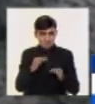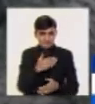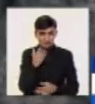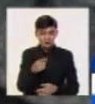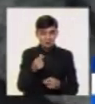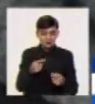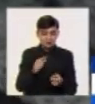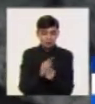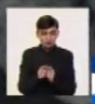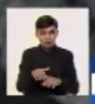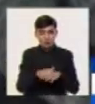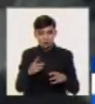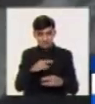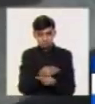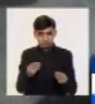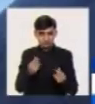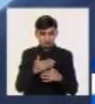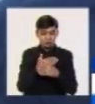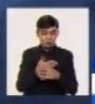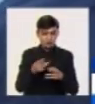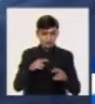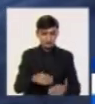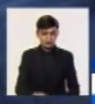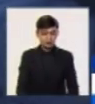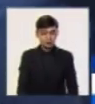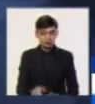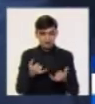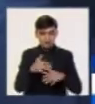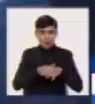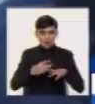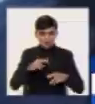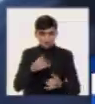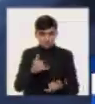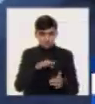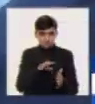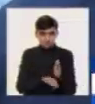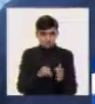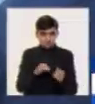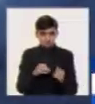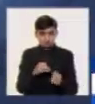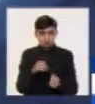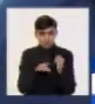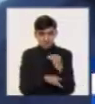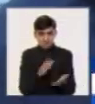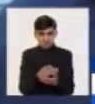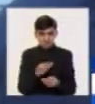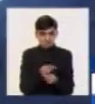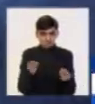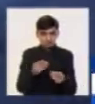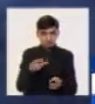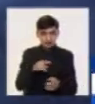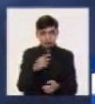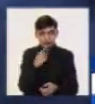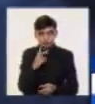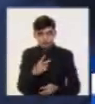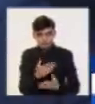ақшаны халыққа көмек ретінде берген дұрыс. Қазір кезде халықтың жағдайы нашарлағандықтан безендіруге берілген қаржыны халықтың мұқтажына